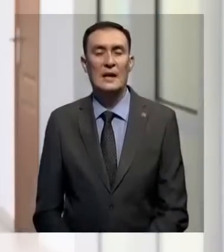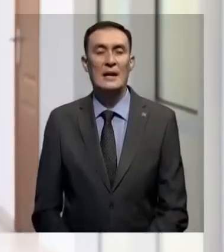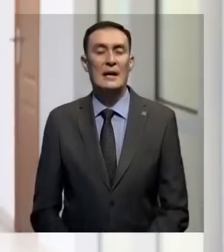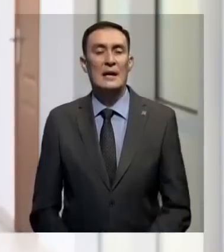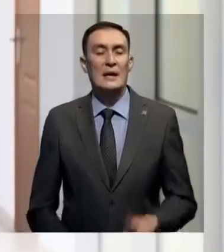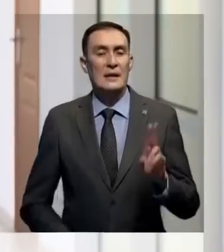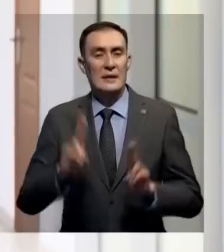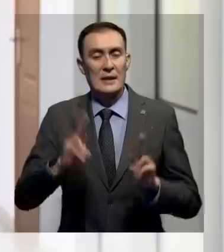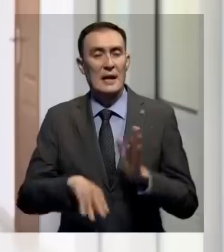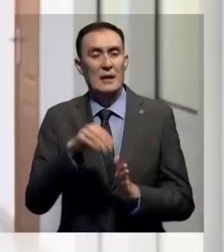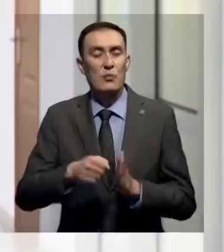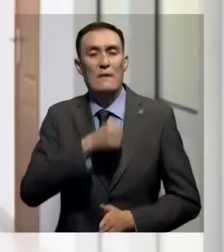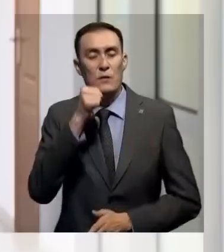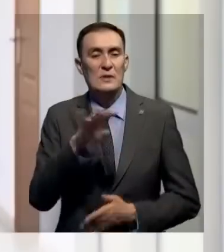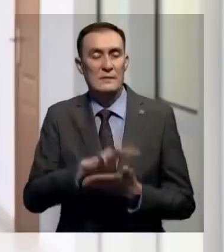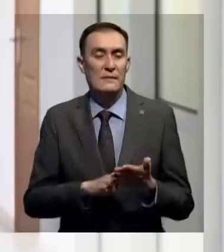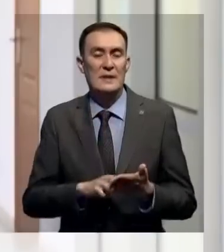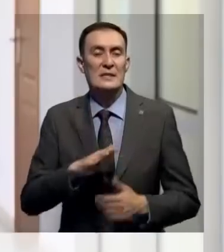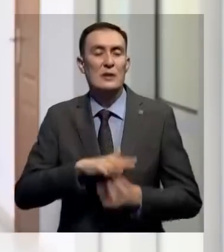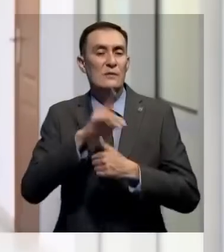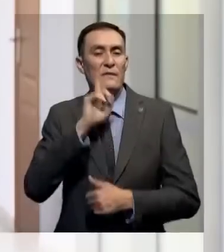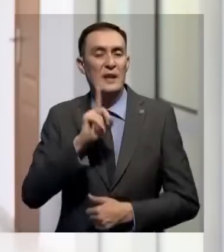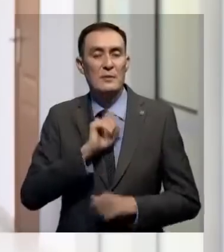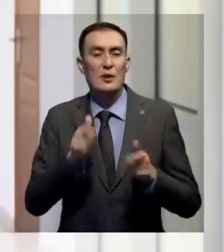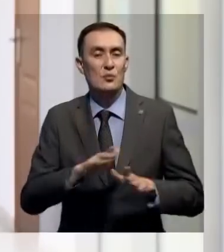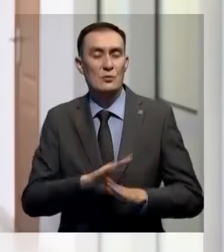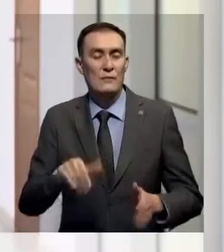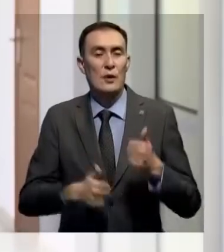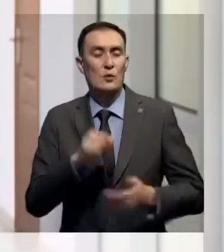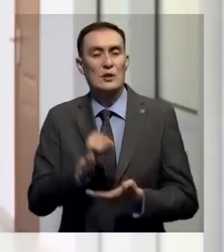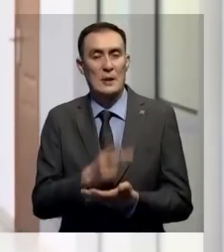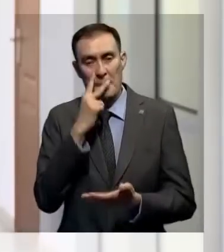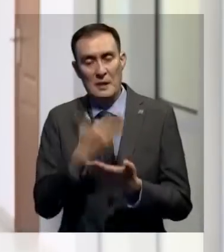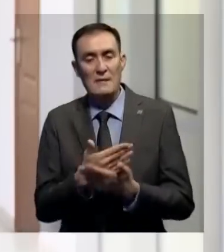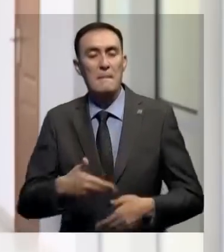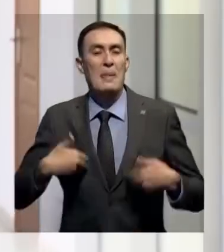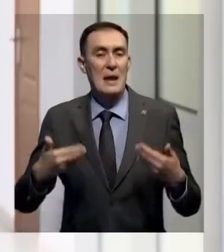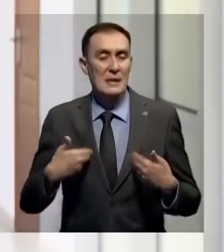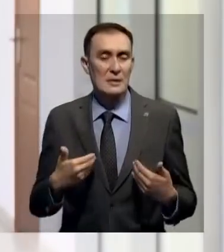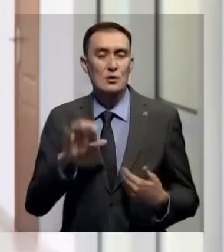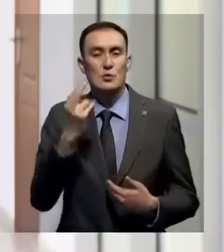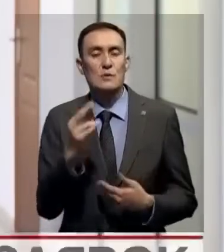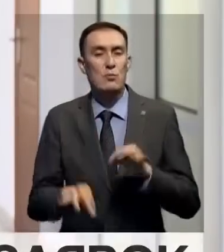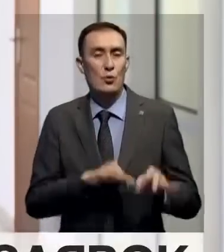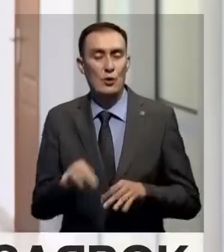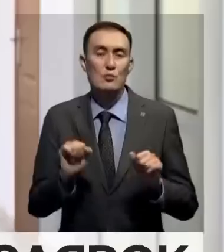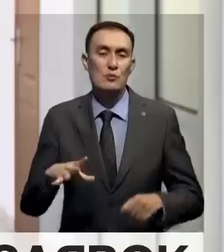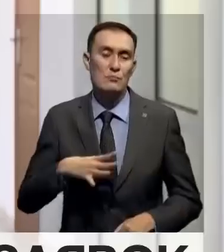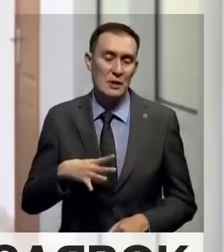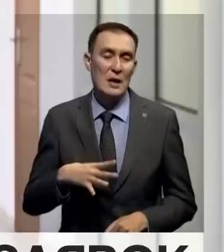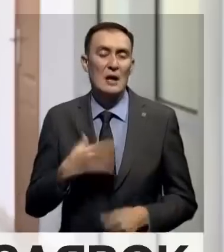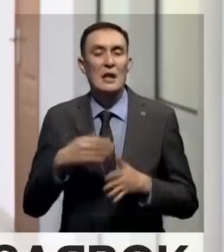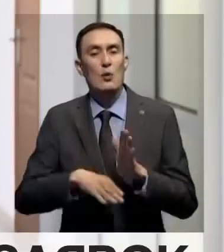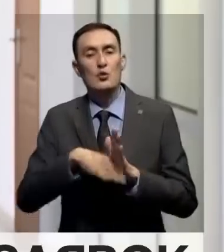Критерии для участников – это возраст заявителей и статус временно неустроенного. Конкурсанты должны представить полезные для общества социальные проекты. Это могут быть проекты